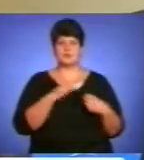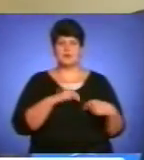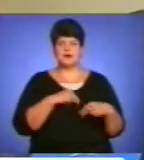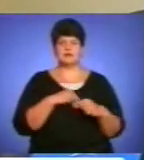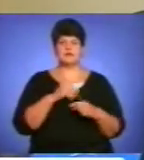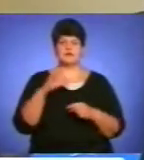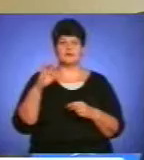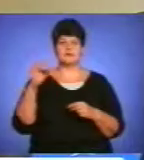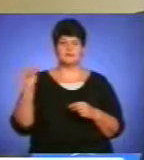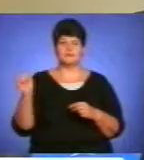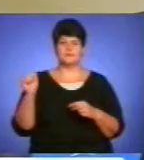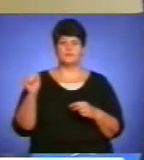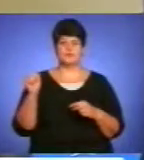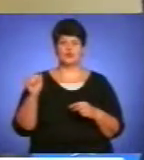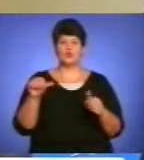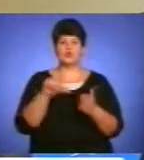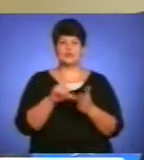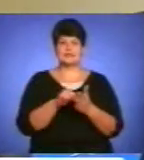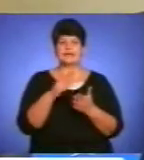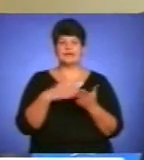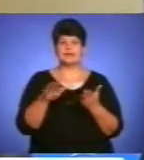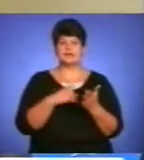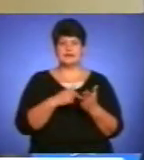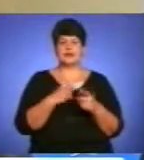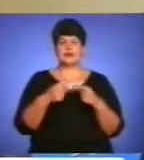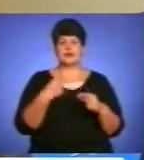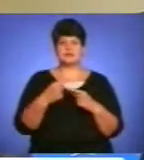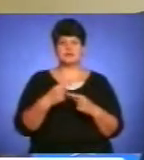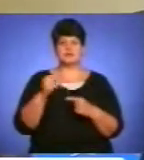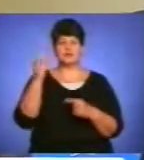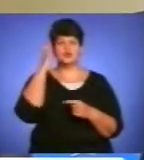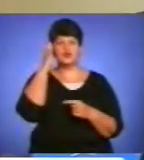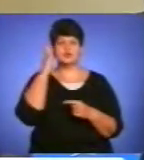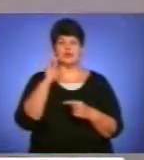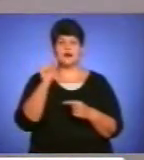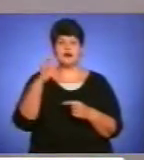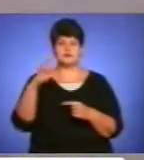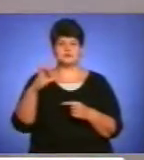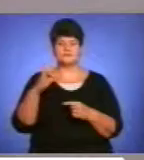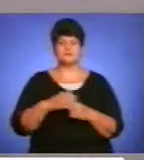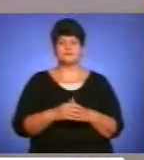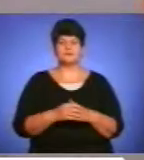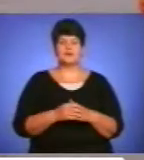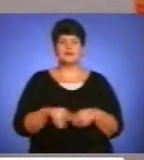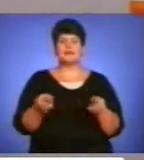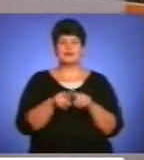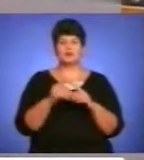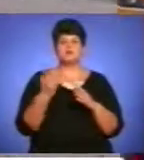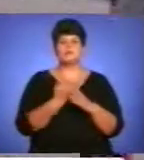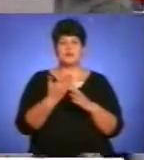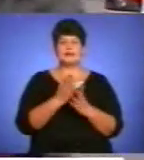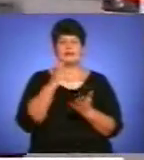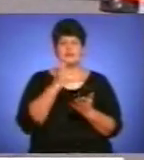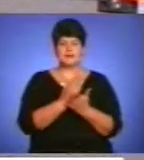Учасники ліквідації наслідків на Чорнобильській АЕС першої і другої категорії. Також пільгами у приміському транспорті